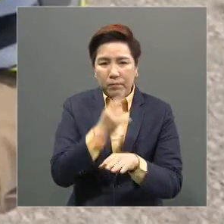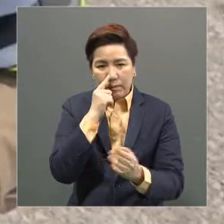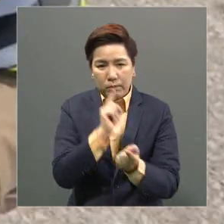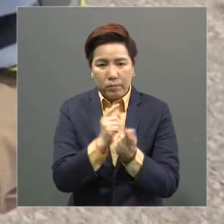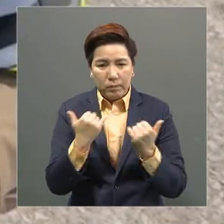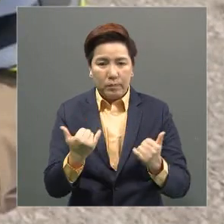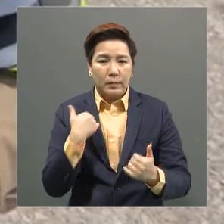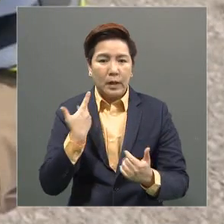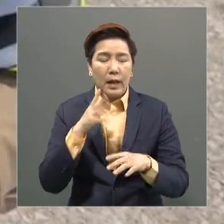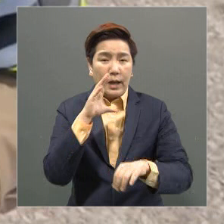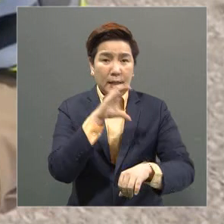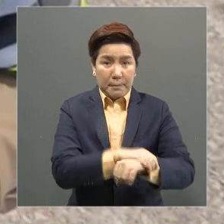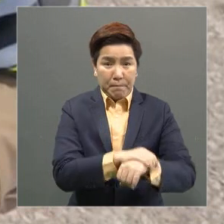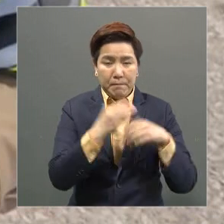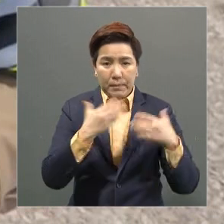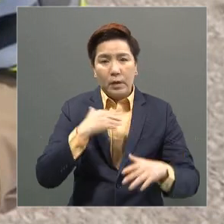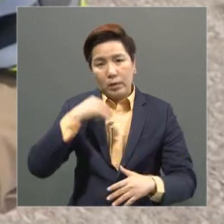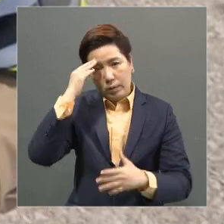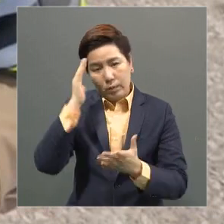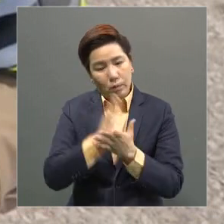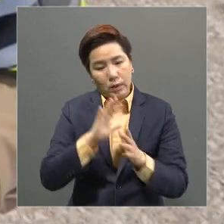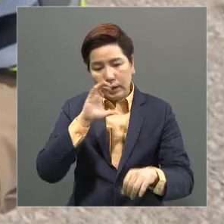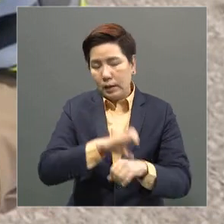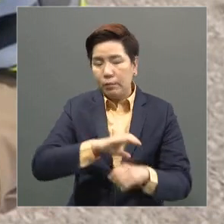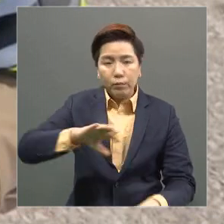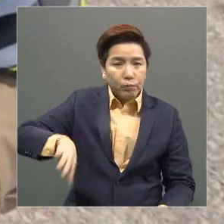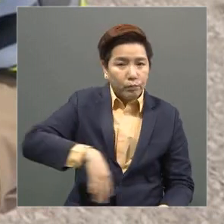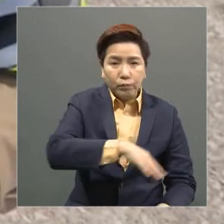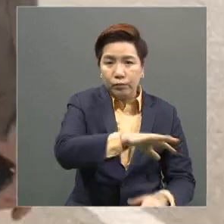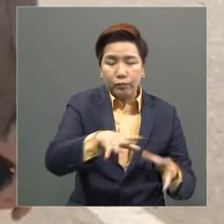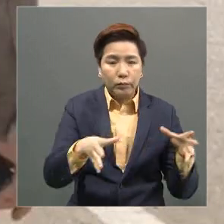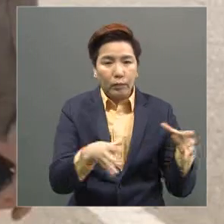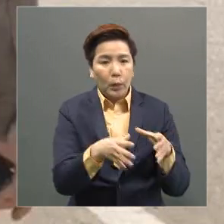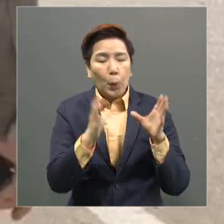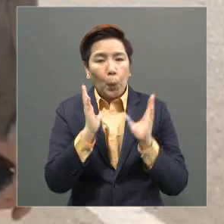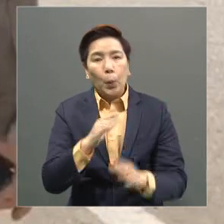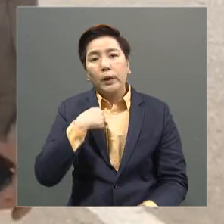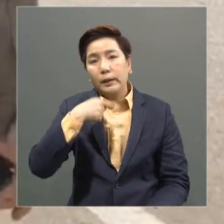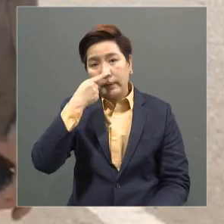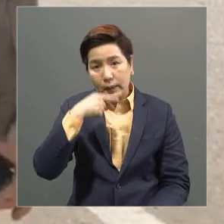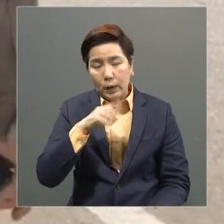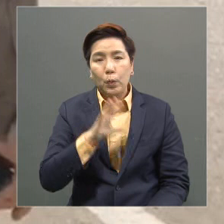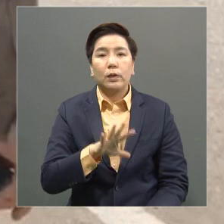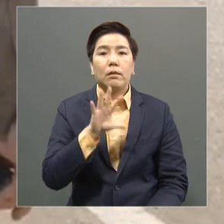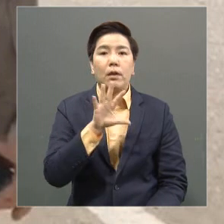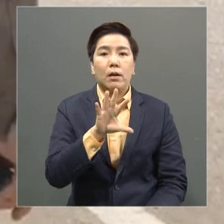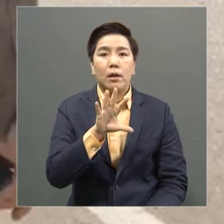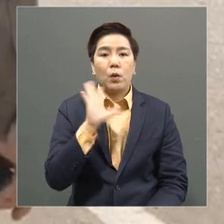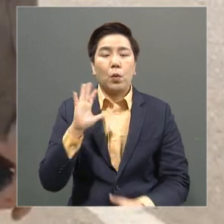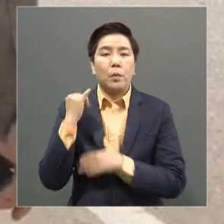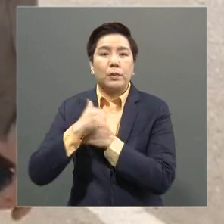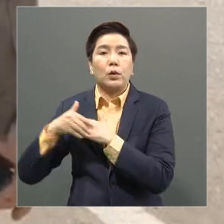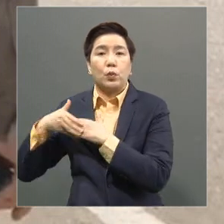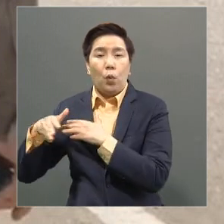ฮค่ะหลังจากจับกุมนะคะตำรวจก็คุมตัวผู้ต้องหาทั้งหมดนะคะเป็นคนไทย 5คนแล้วก็มีต่างด้าว